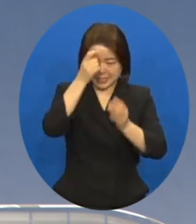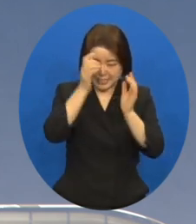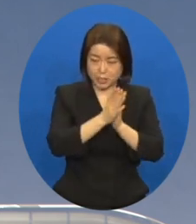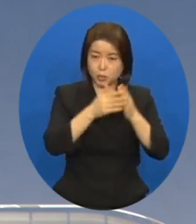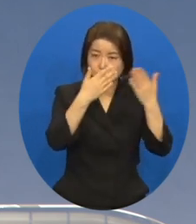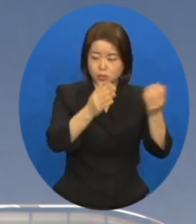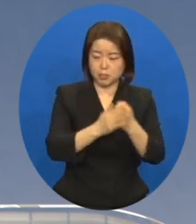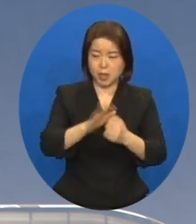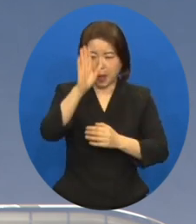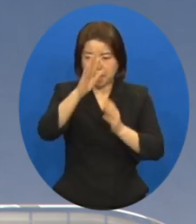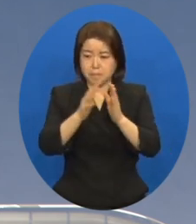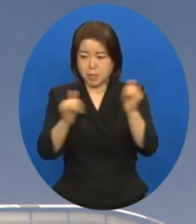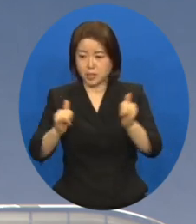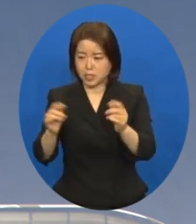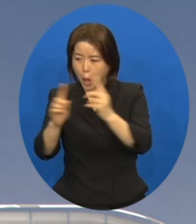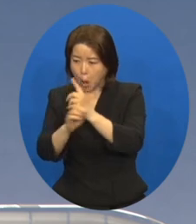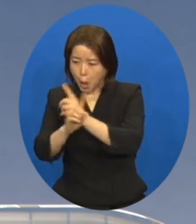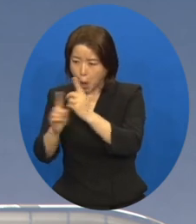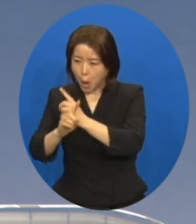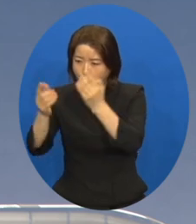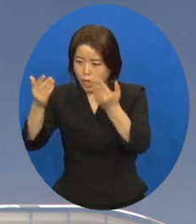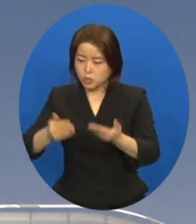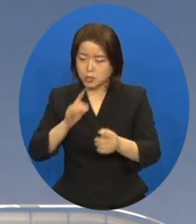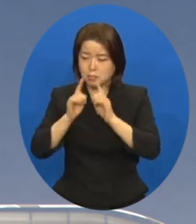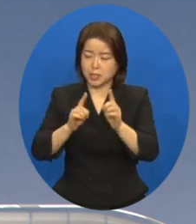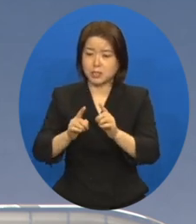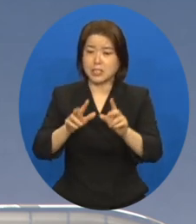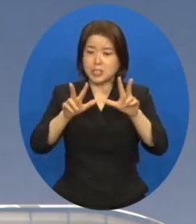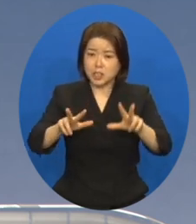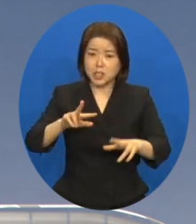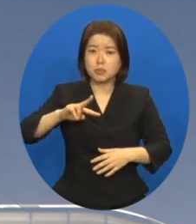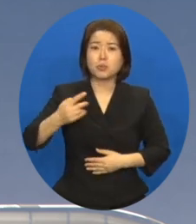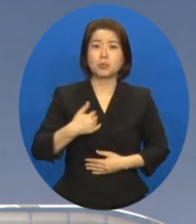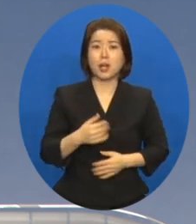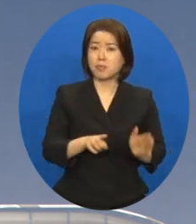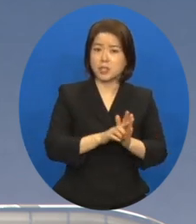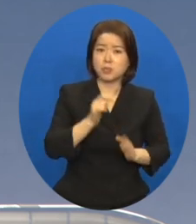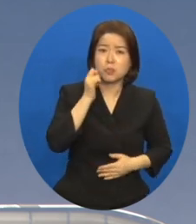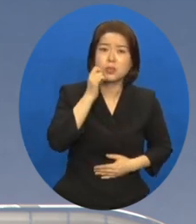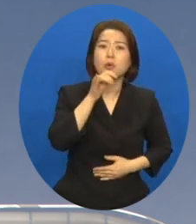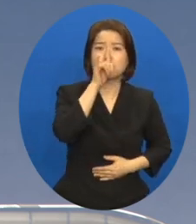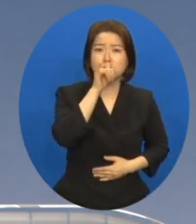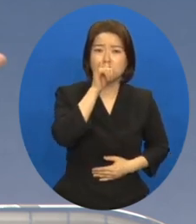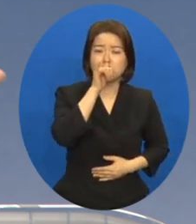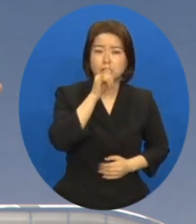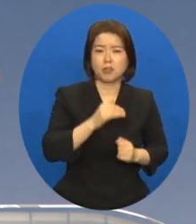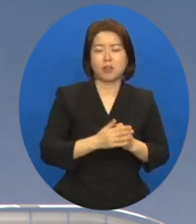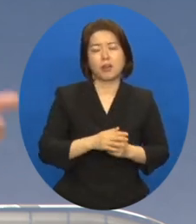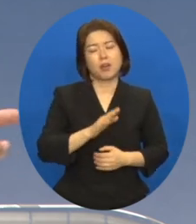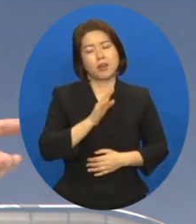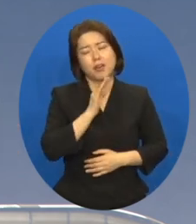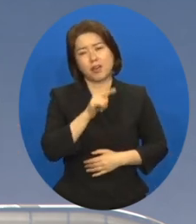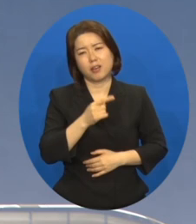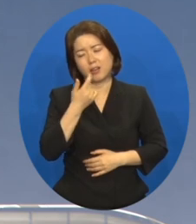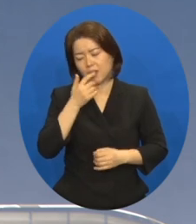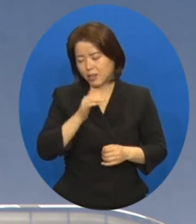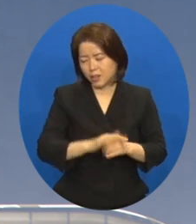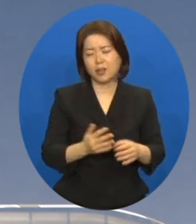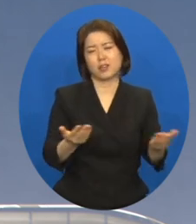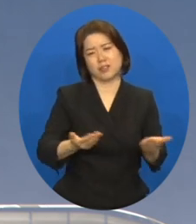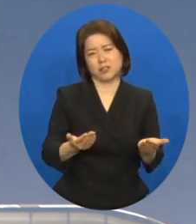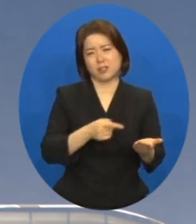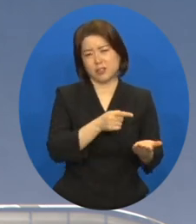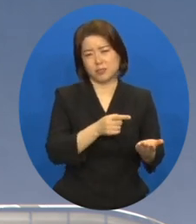주님이 병든 자를 고치신다는 말씀을 나는 아직도 믿지 못하겠다. 그게 참 기가 막힌